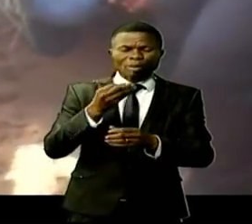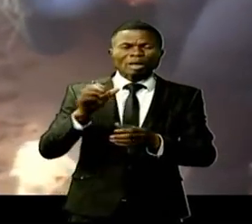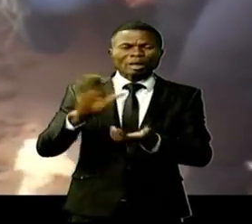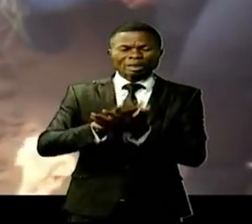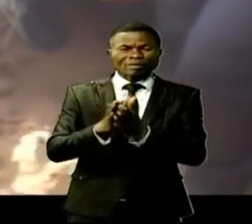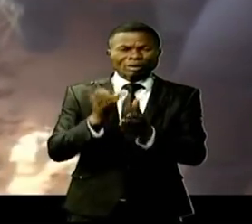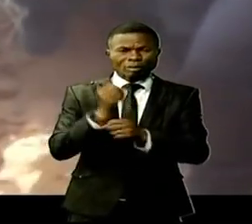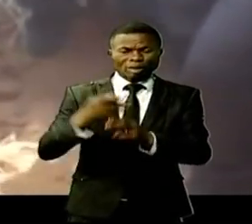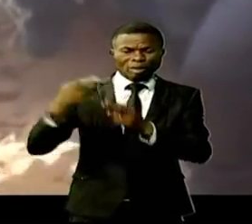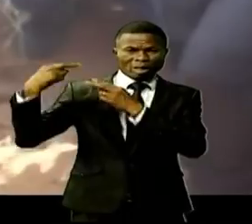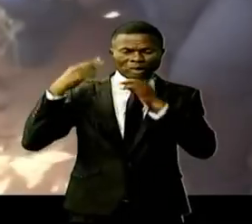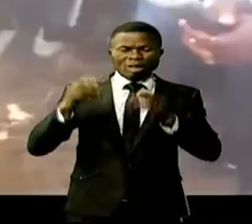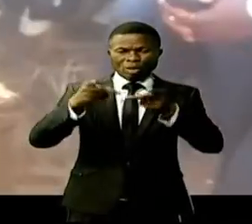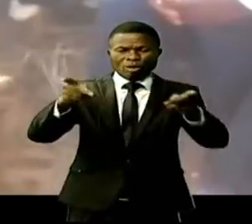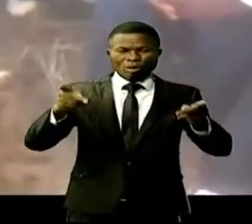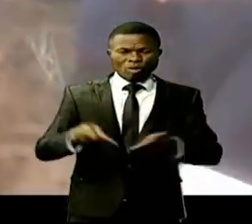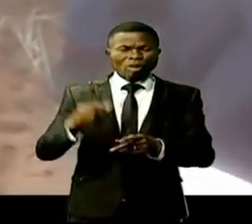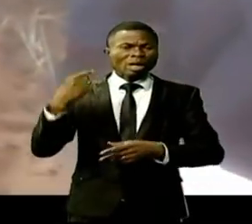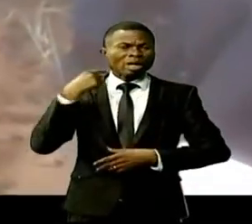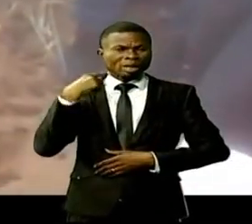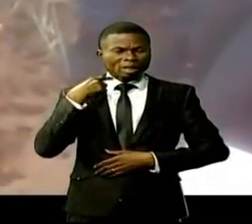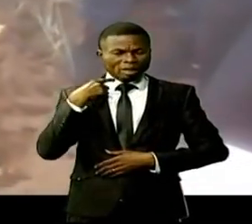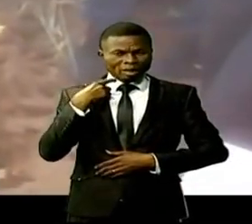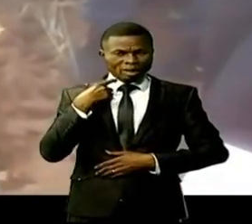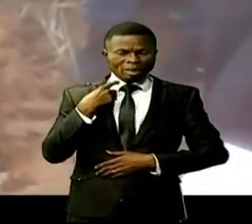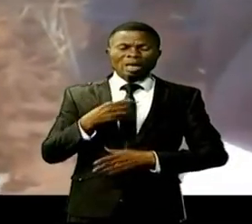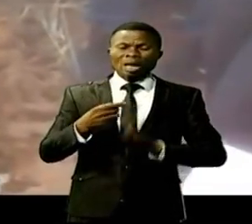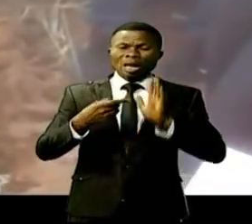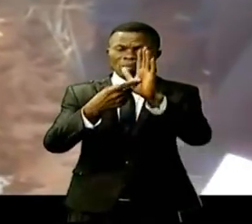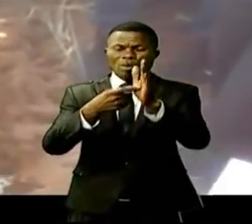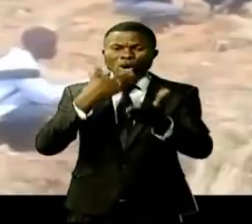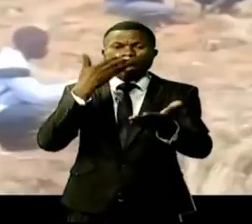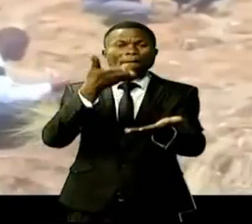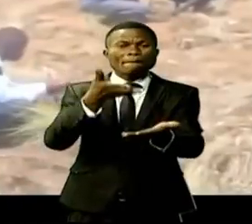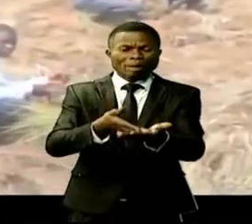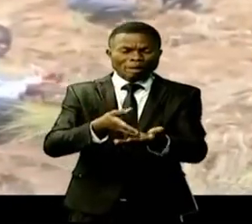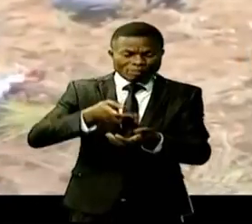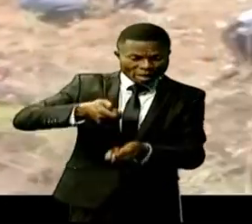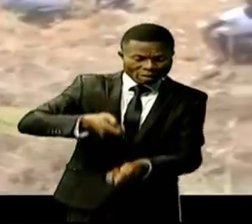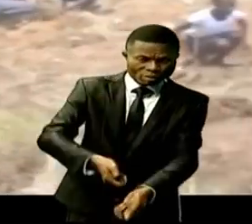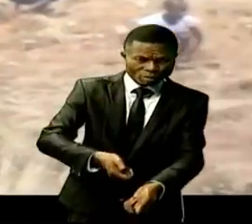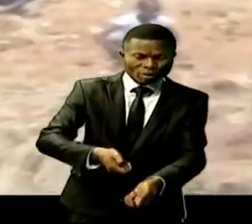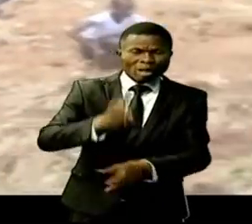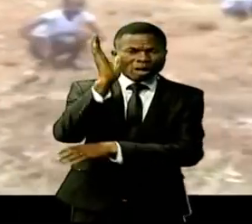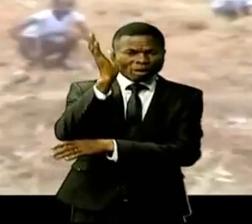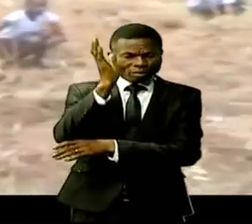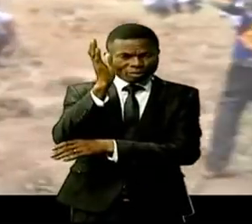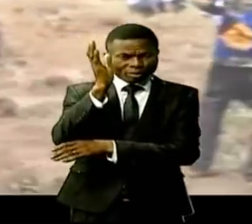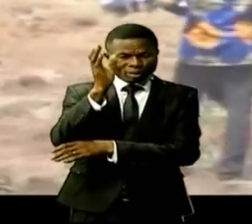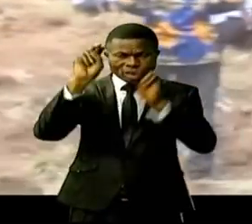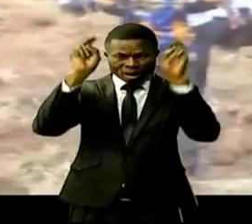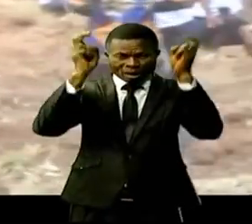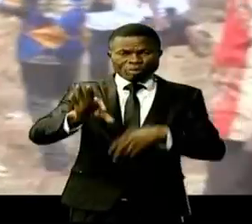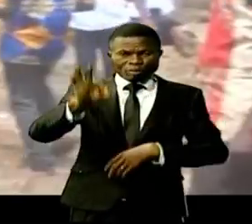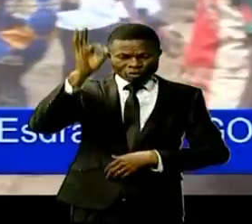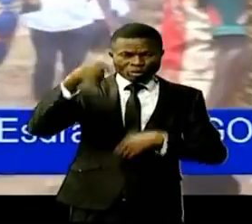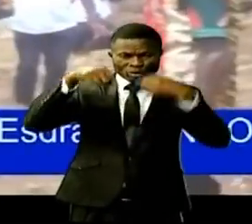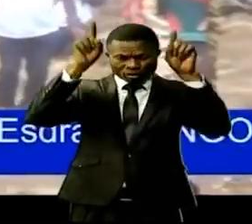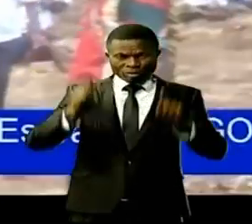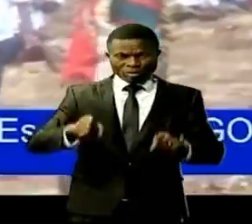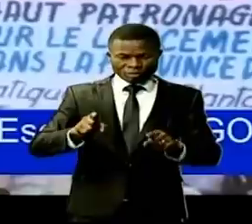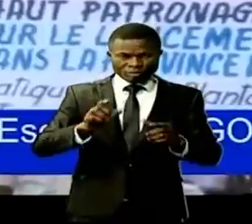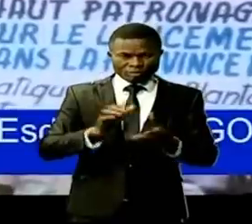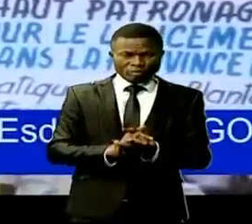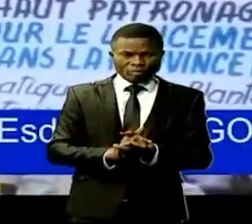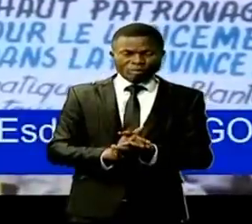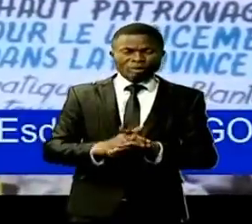les responsables de l'environnement du Kwango a planté symboliquement quelques plantules. Signalons que le thème retenu pour cette année est le